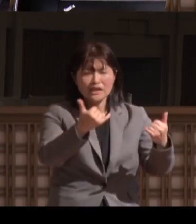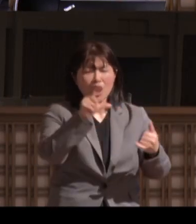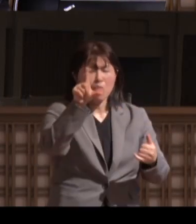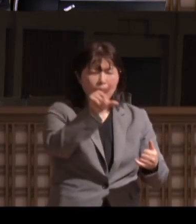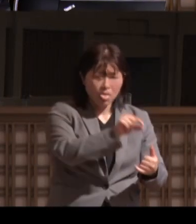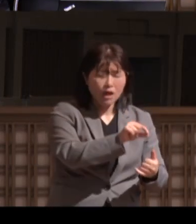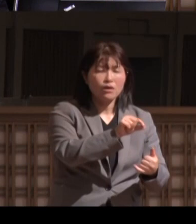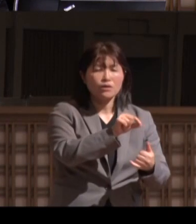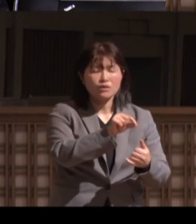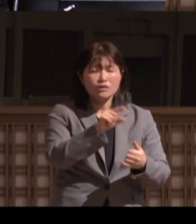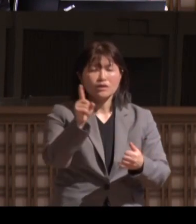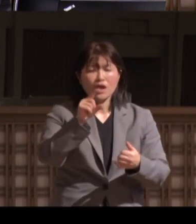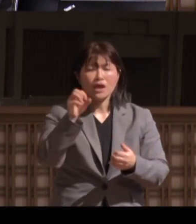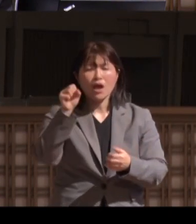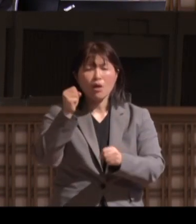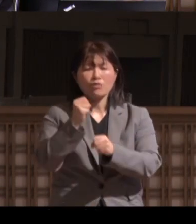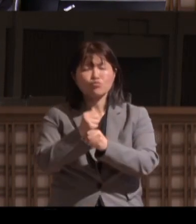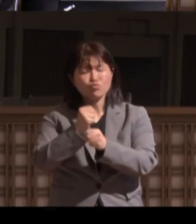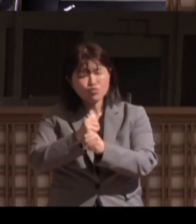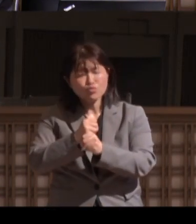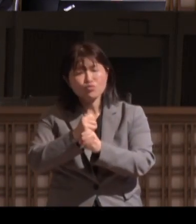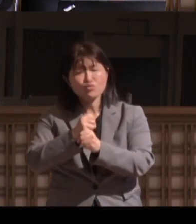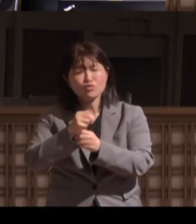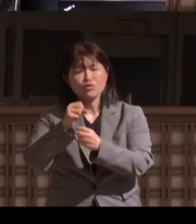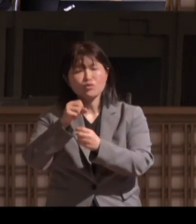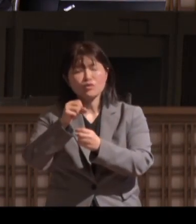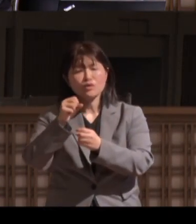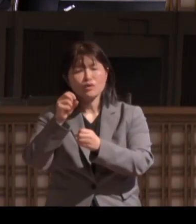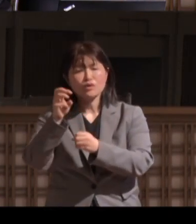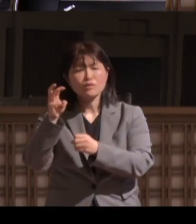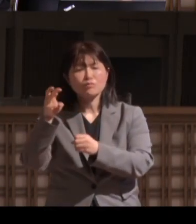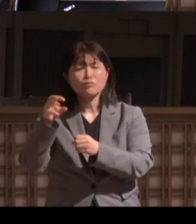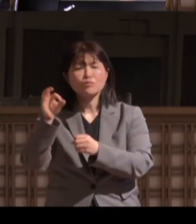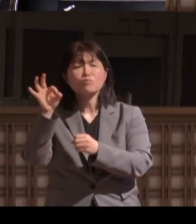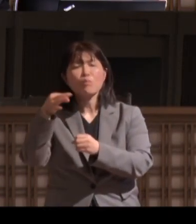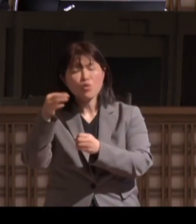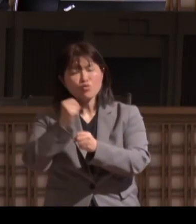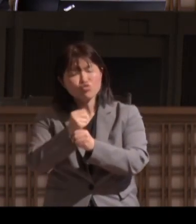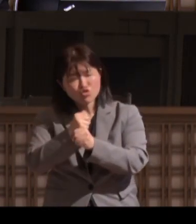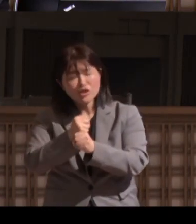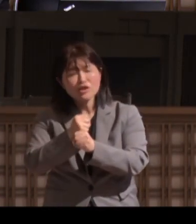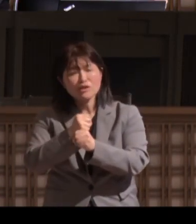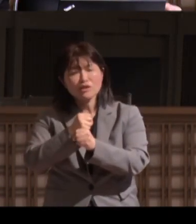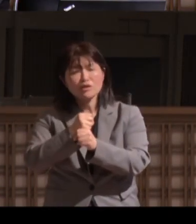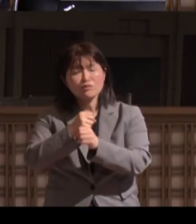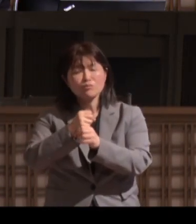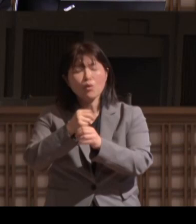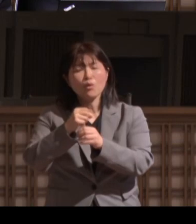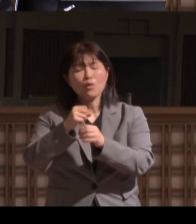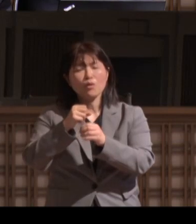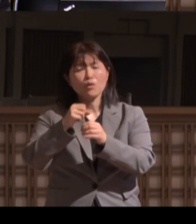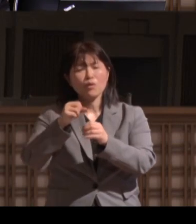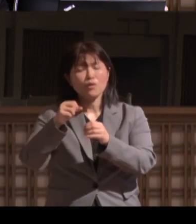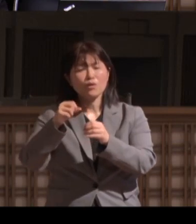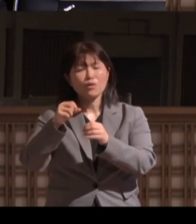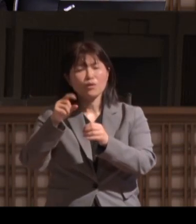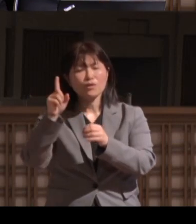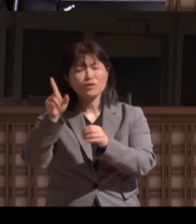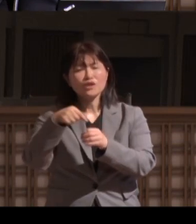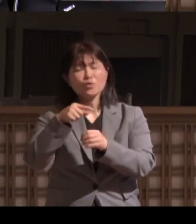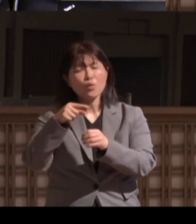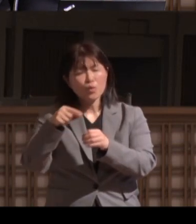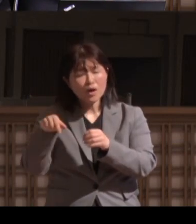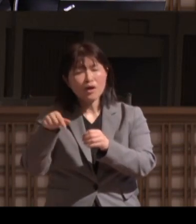づ広島物づくり盛んで今まではえ衰退する産業と成長する産業のギャップが問題だったけど